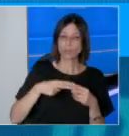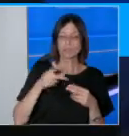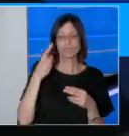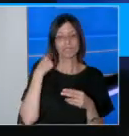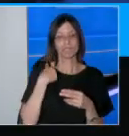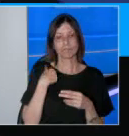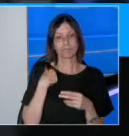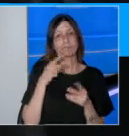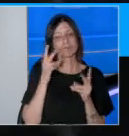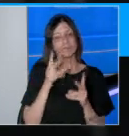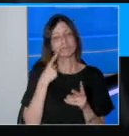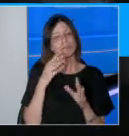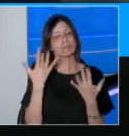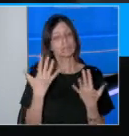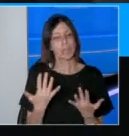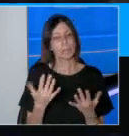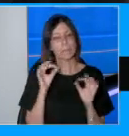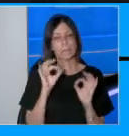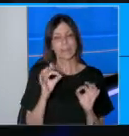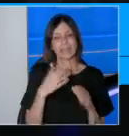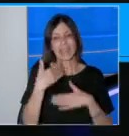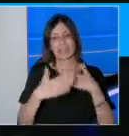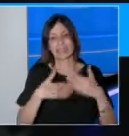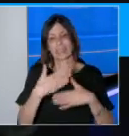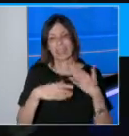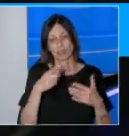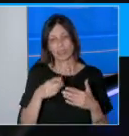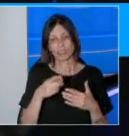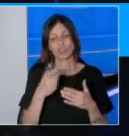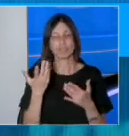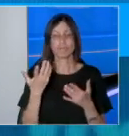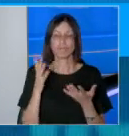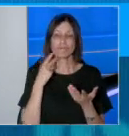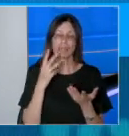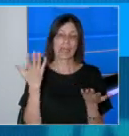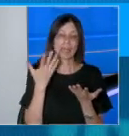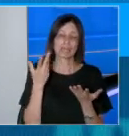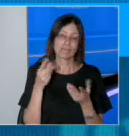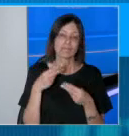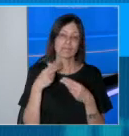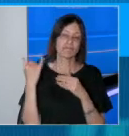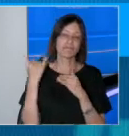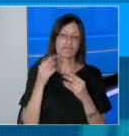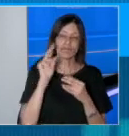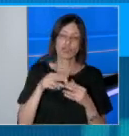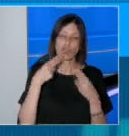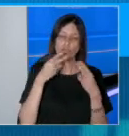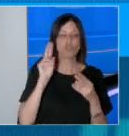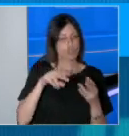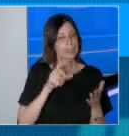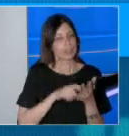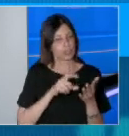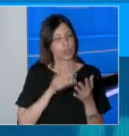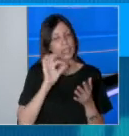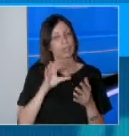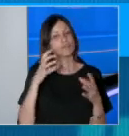על כך, לראות כמה באמת ההתקדמות הזאת והרוח הטובה מביאה גם בסוף תוצאות. כי יש כאן דרישות, יש דרישות גם מצד